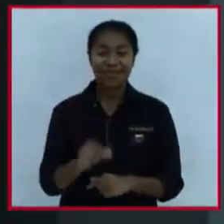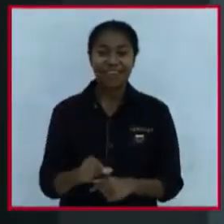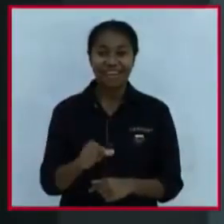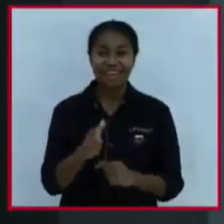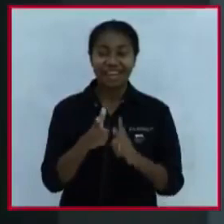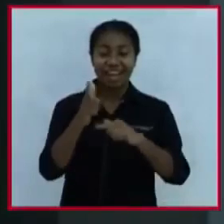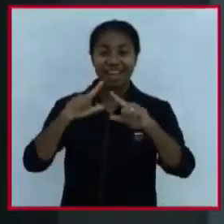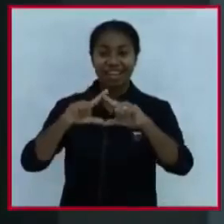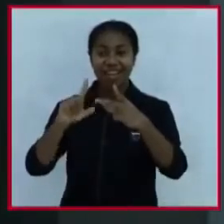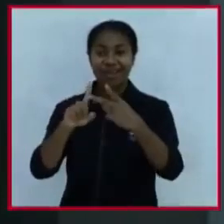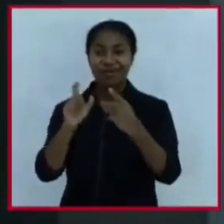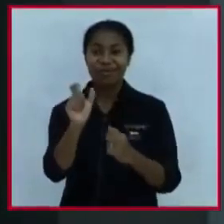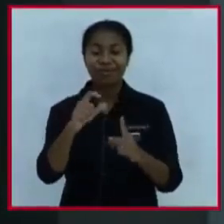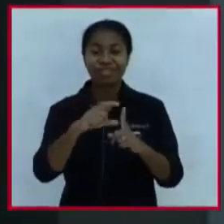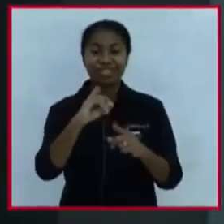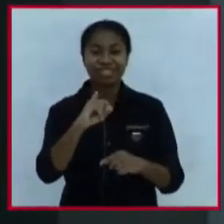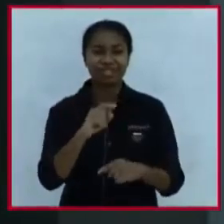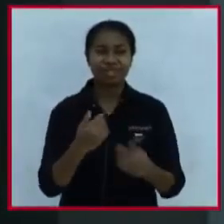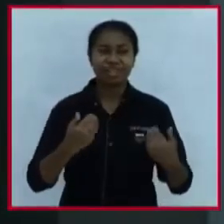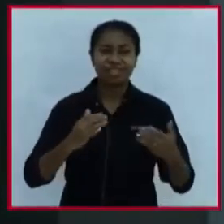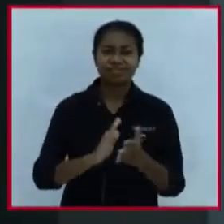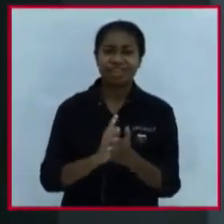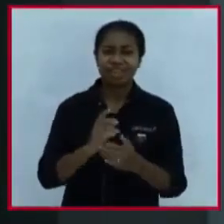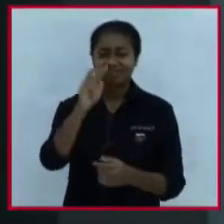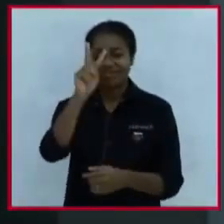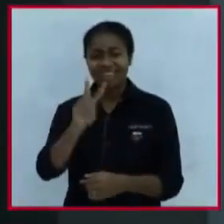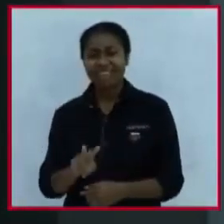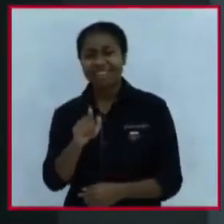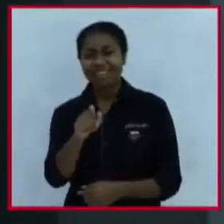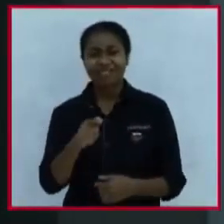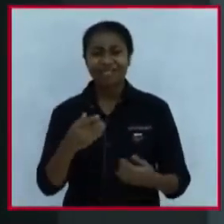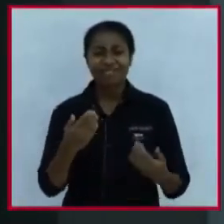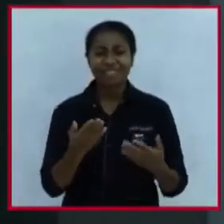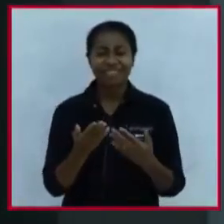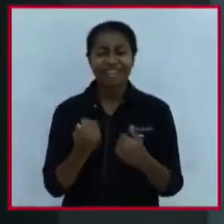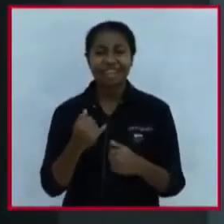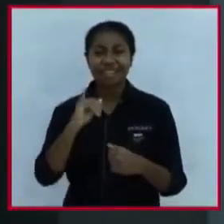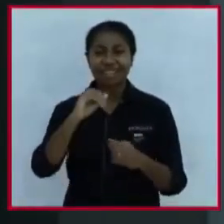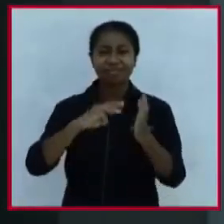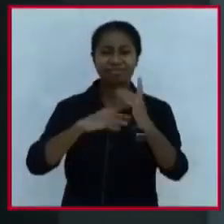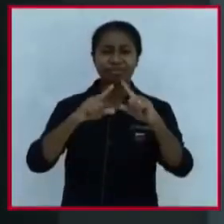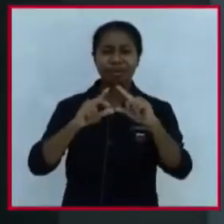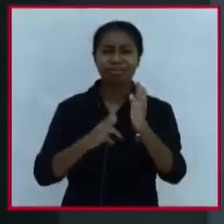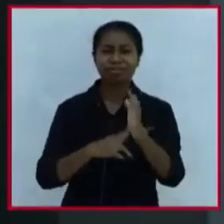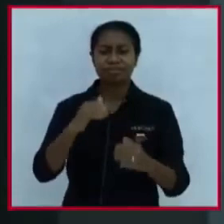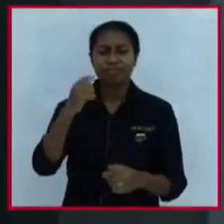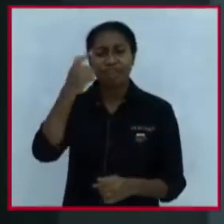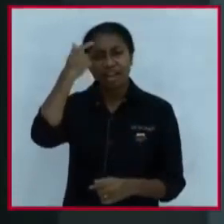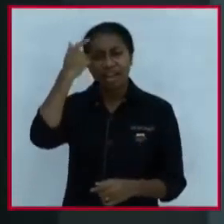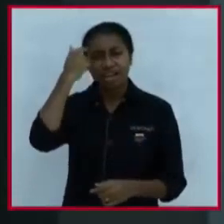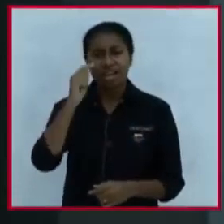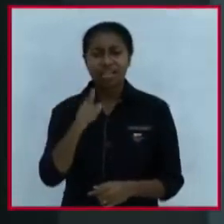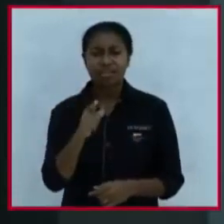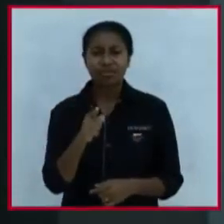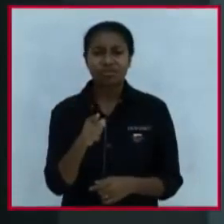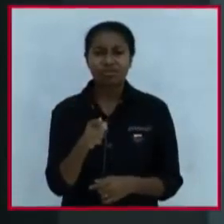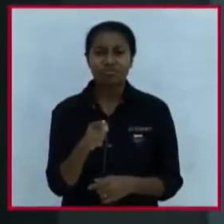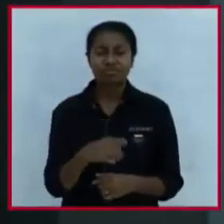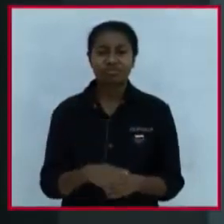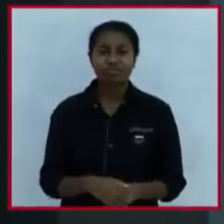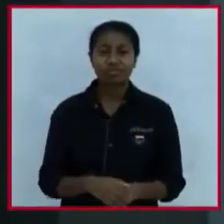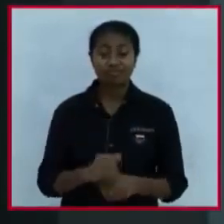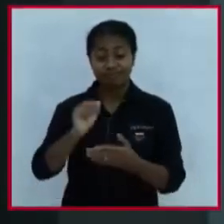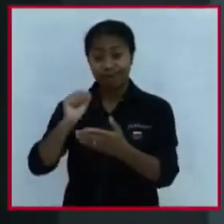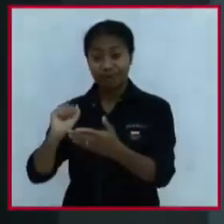Yahudi dan kelihatannya dia dari kalangan Imam karena isi surat Ibrani menunjukkan bahwa